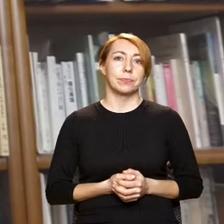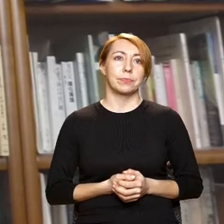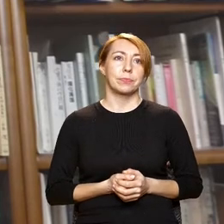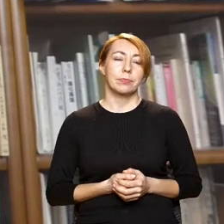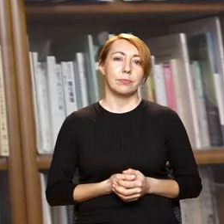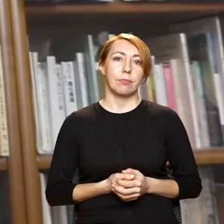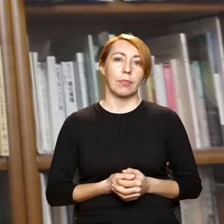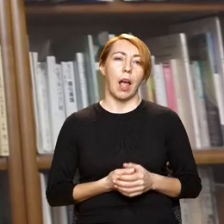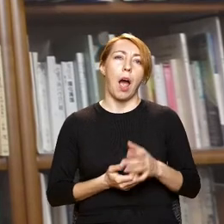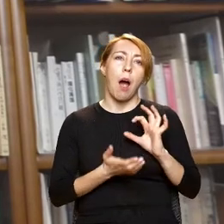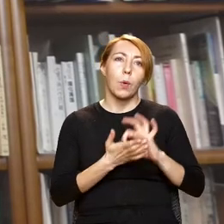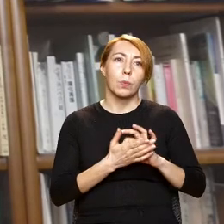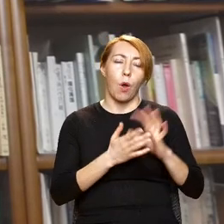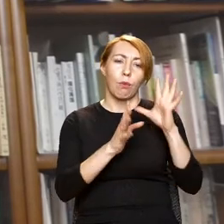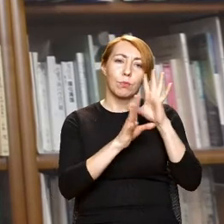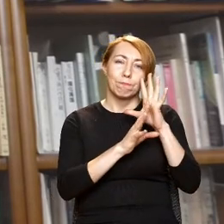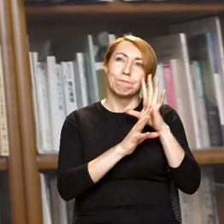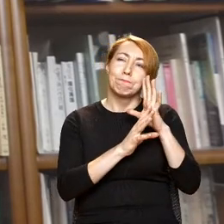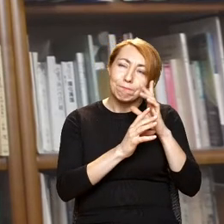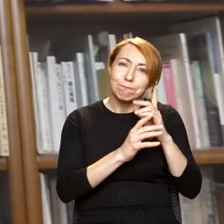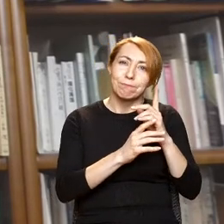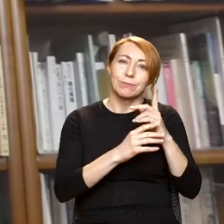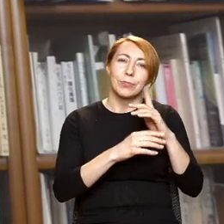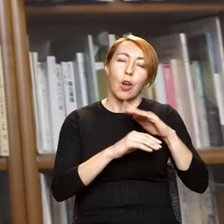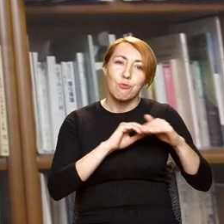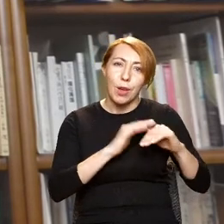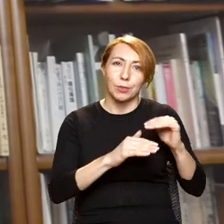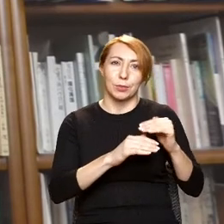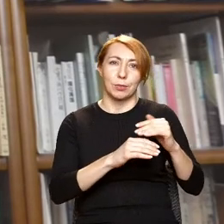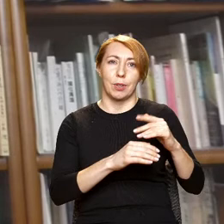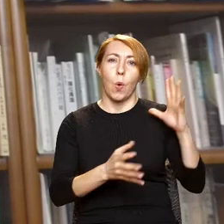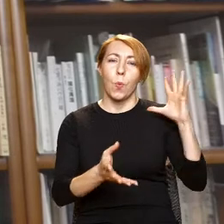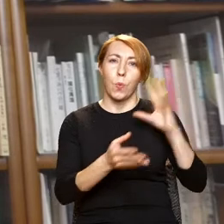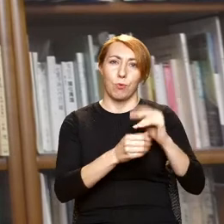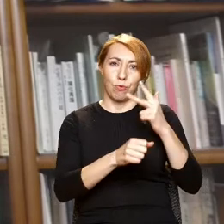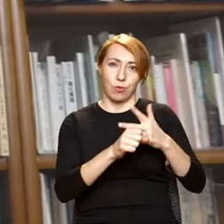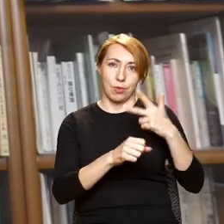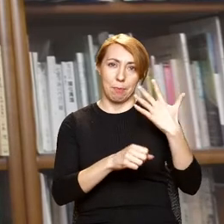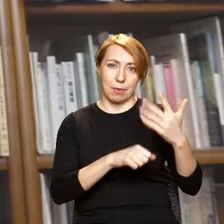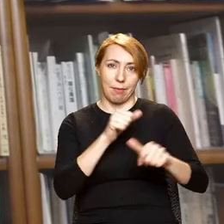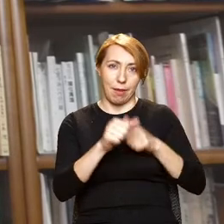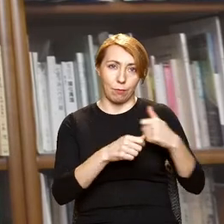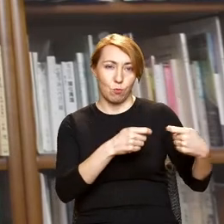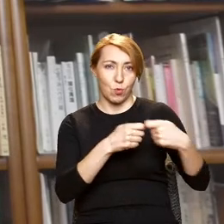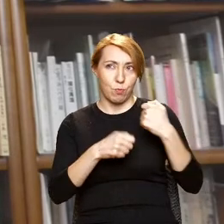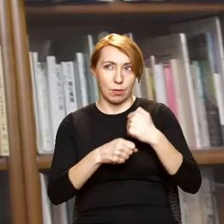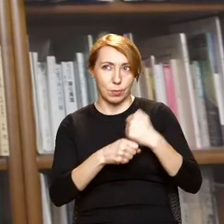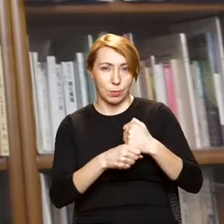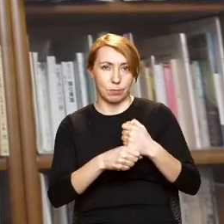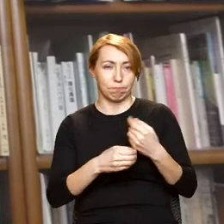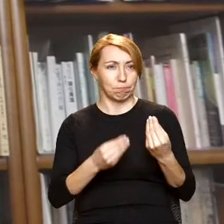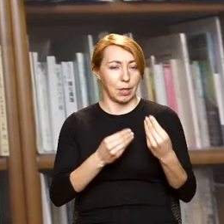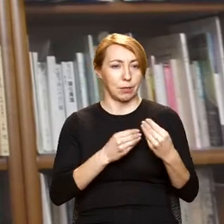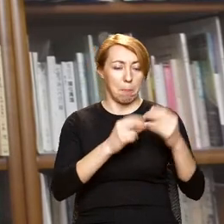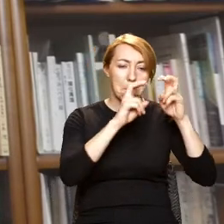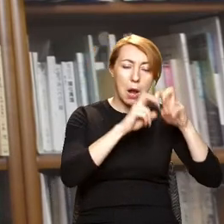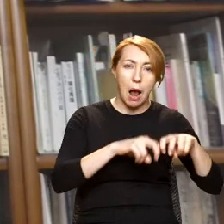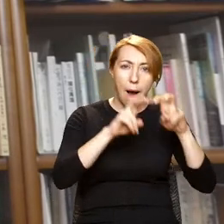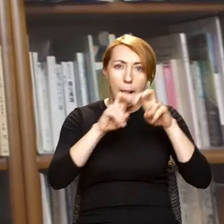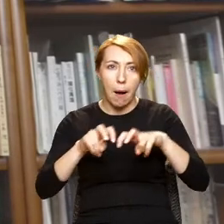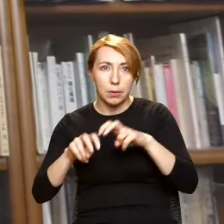Miałem też szczęście przez 35 lat współpracować ze znakomitymi badaczami, jak profesor